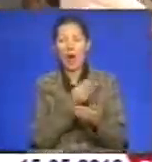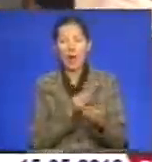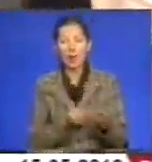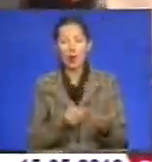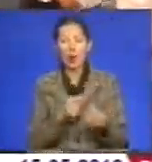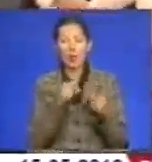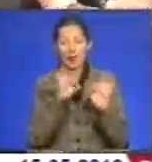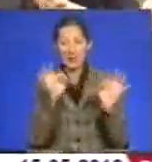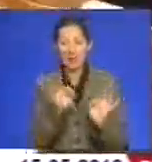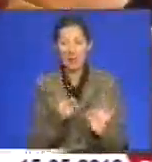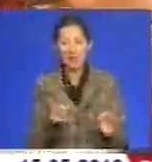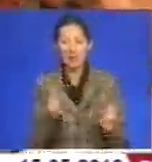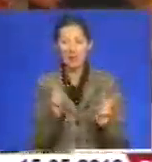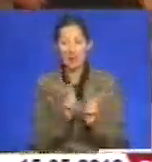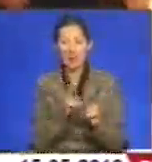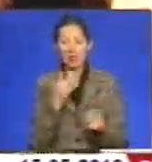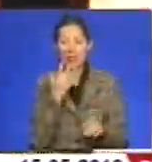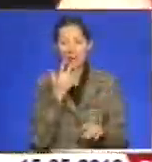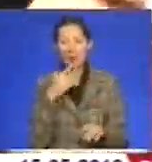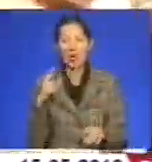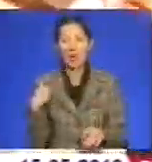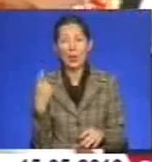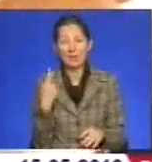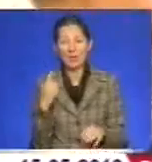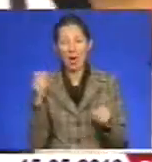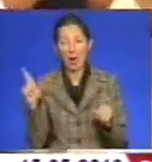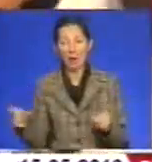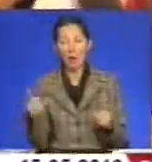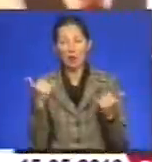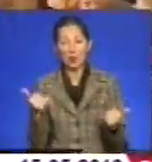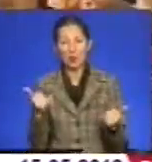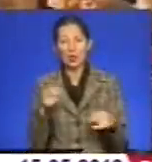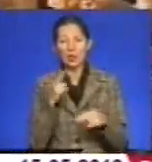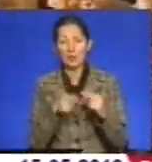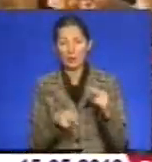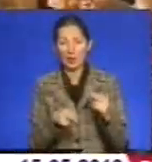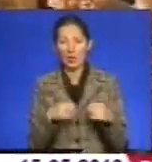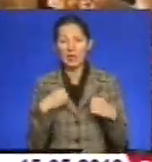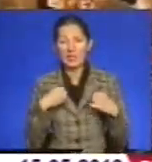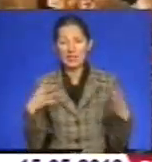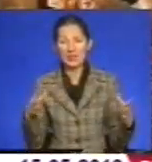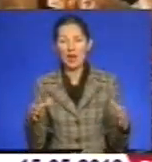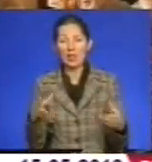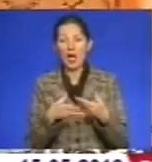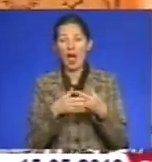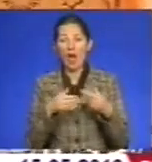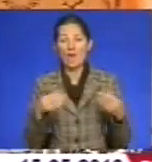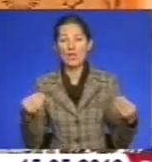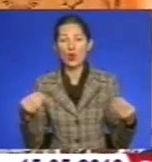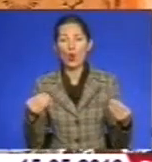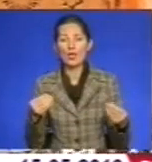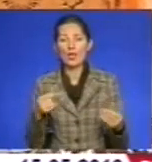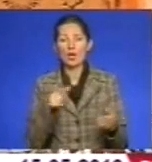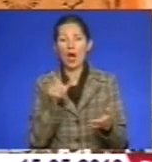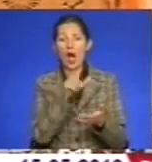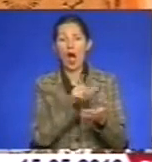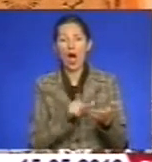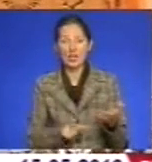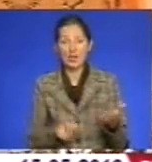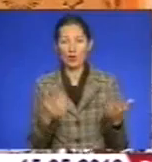майстрами. Сьогодні – завершальний етап – свято Великодніх гаївок, а вже весна воскресла. От той